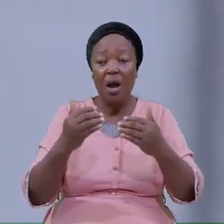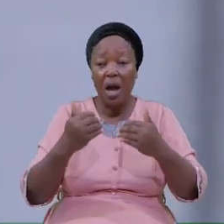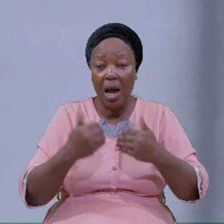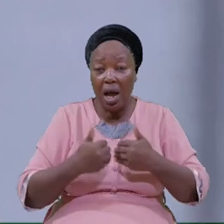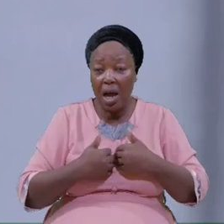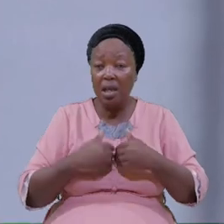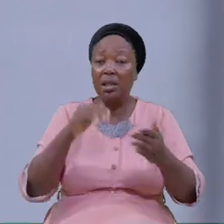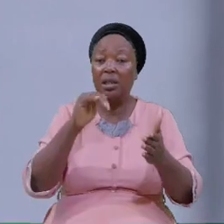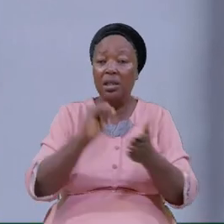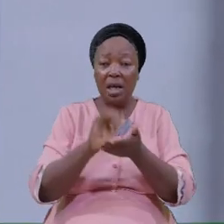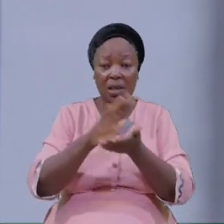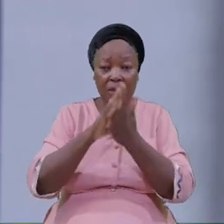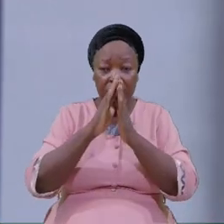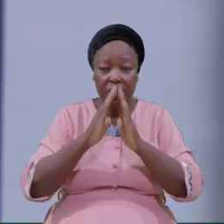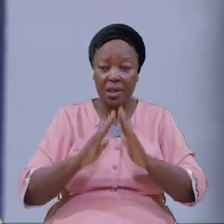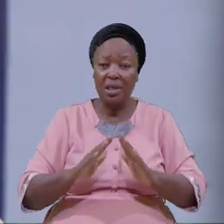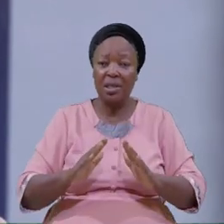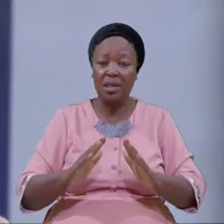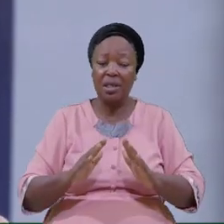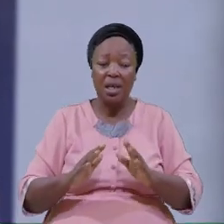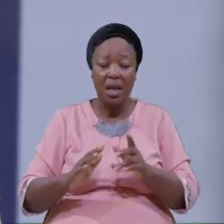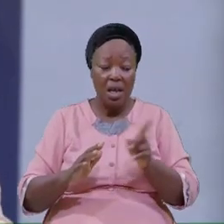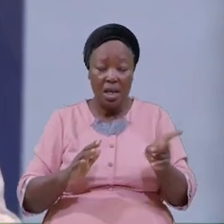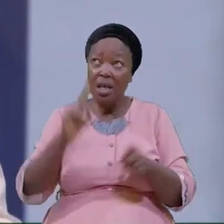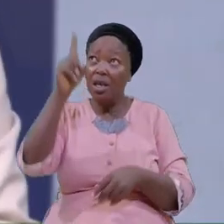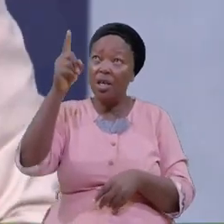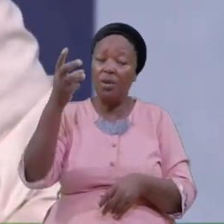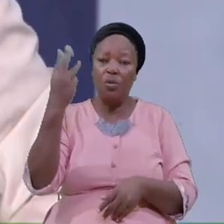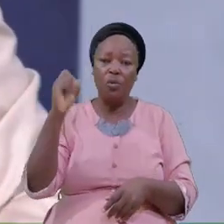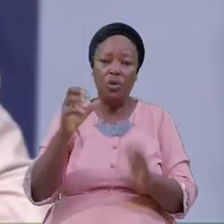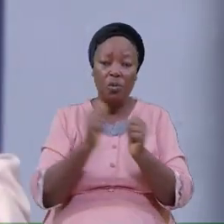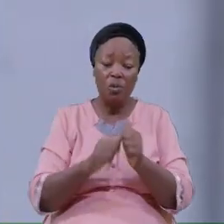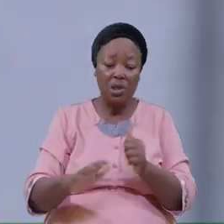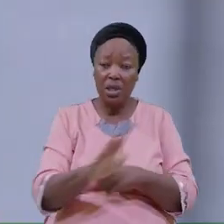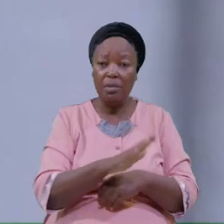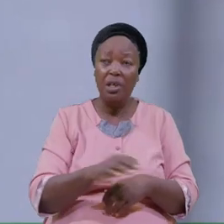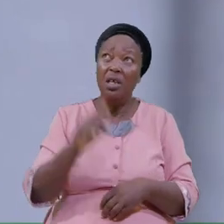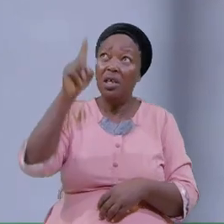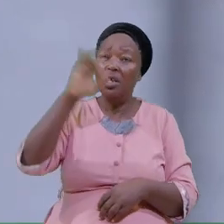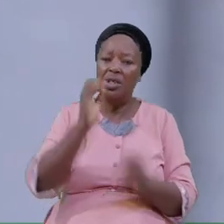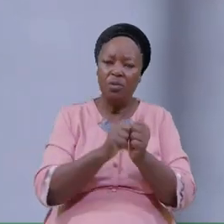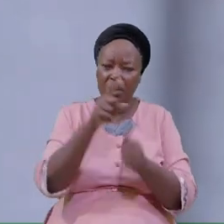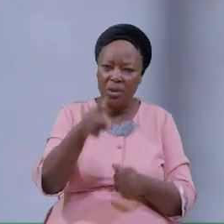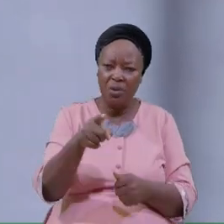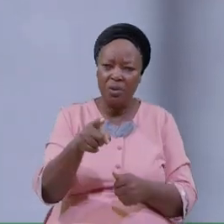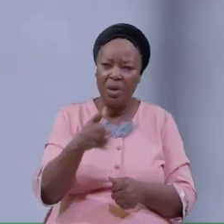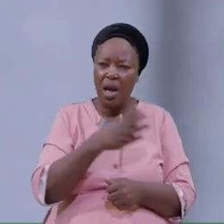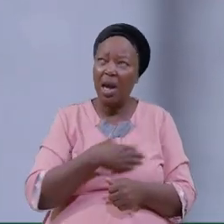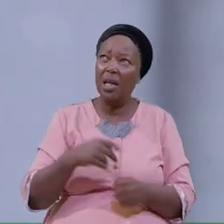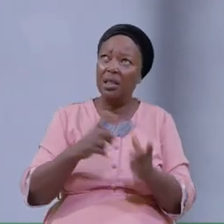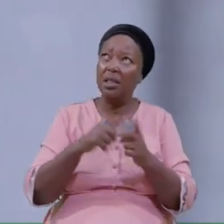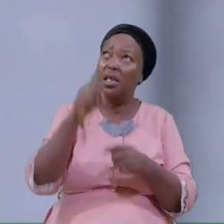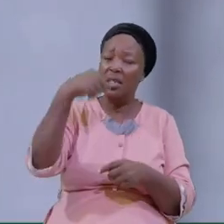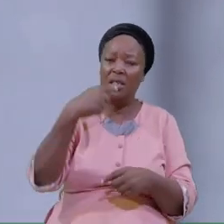avait cette paix là. He was with them. Il était avec eux. He is in you. Il est en toi. And it says the peace